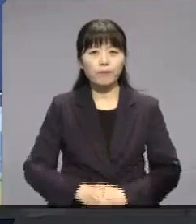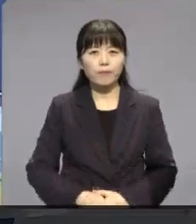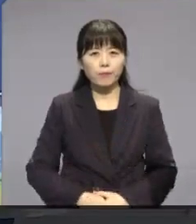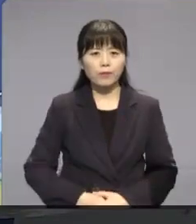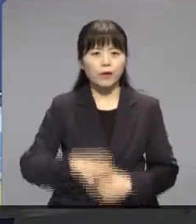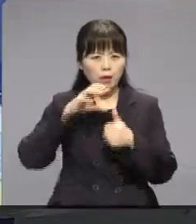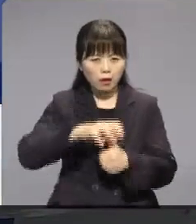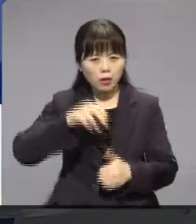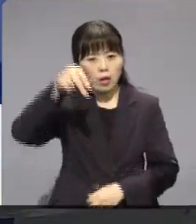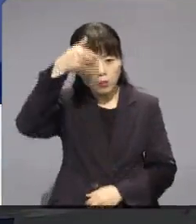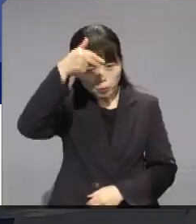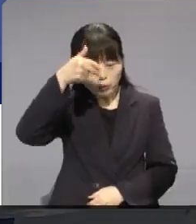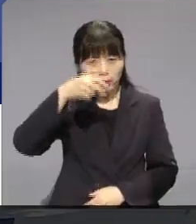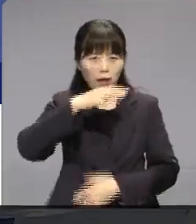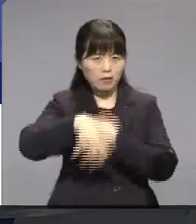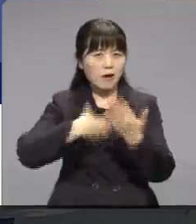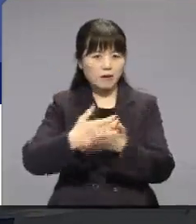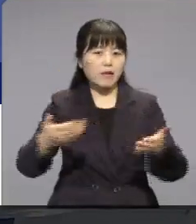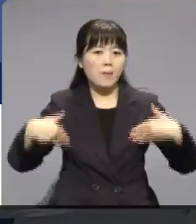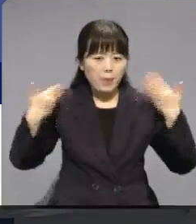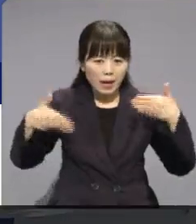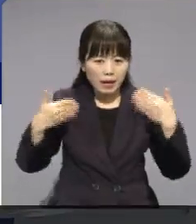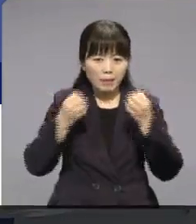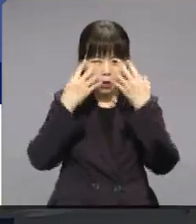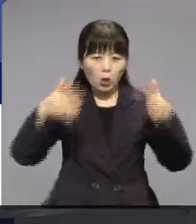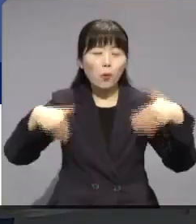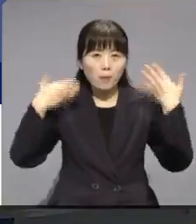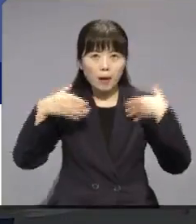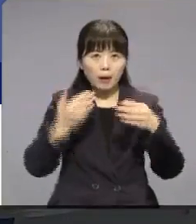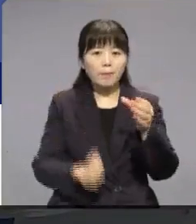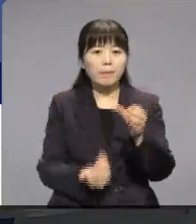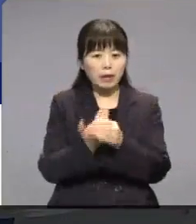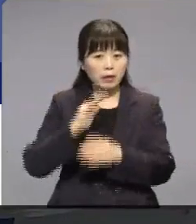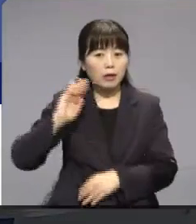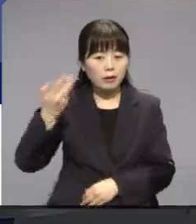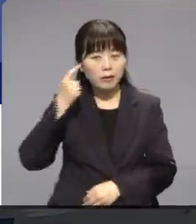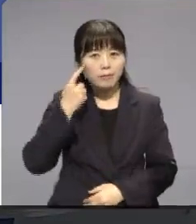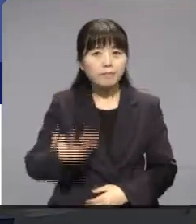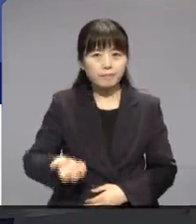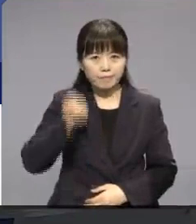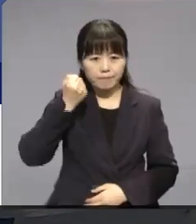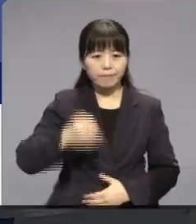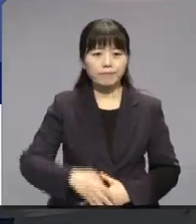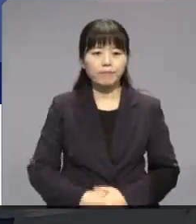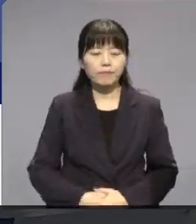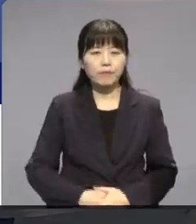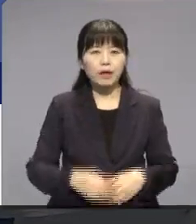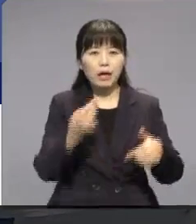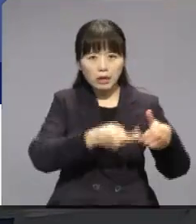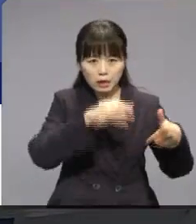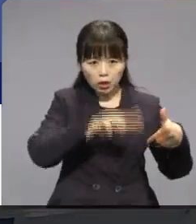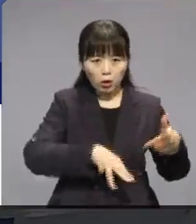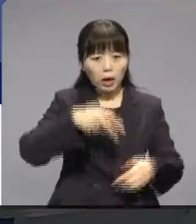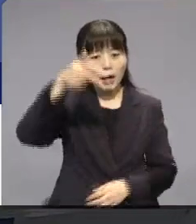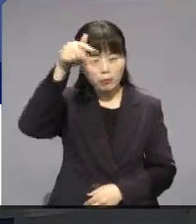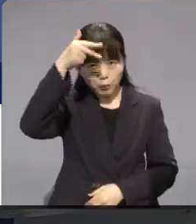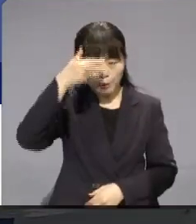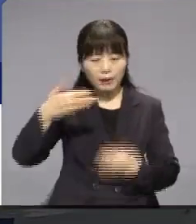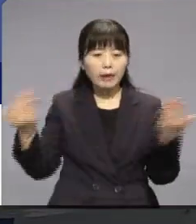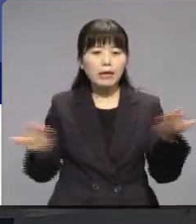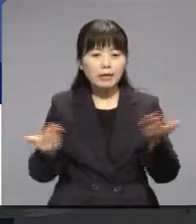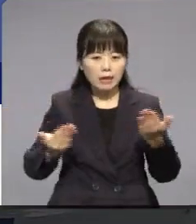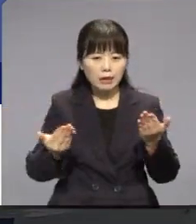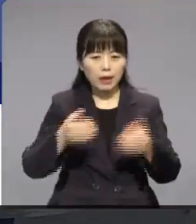정체된 부평에 혁신의 바람, 새로운 바람을 일으켜야 된다라고 생각을 합니다. 인천과